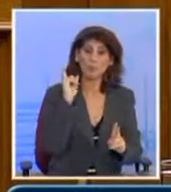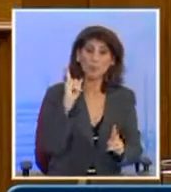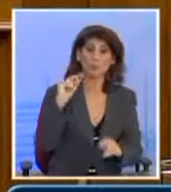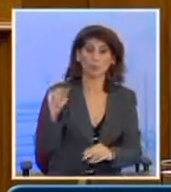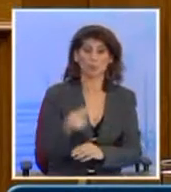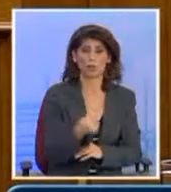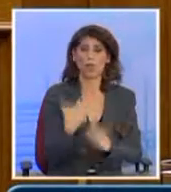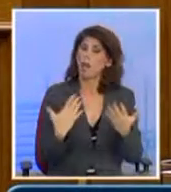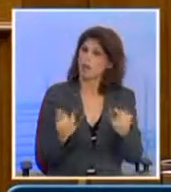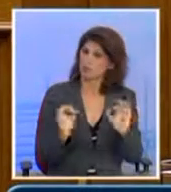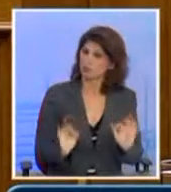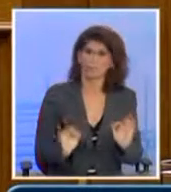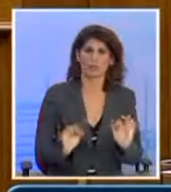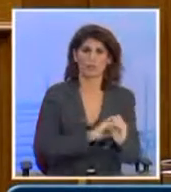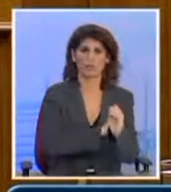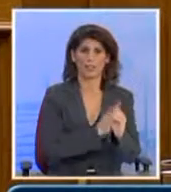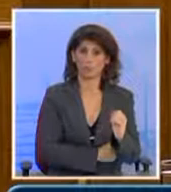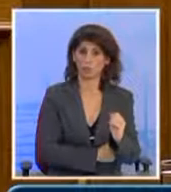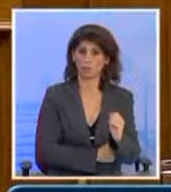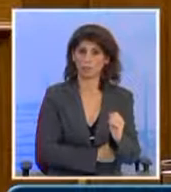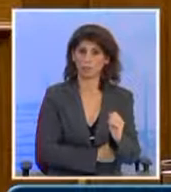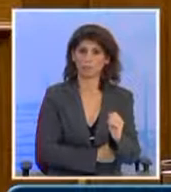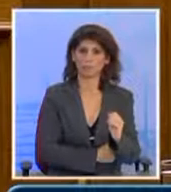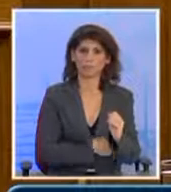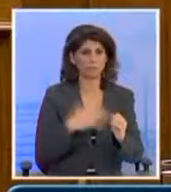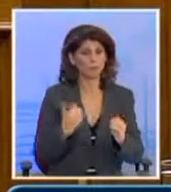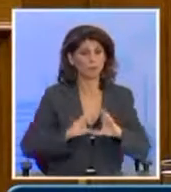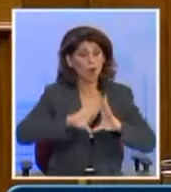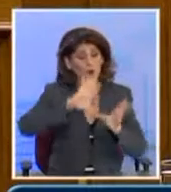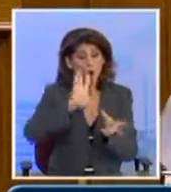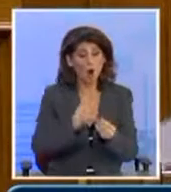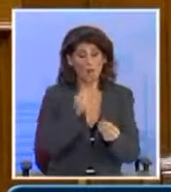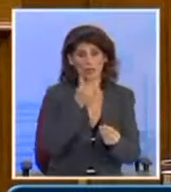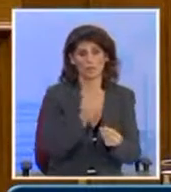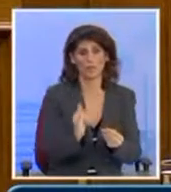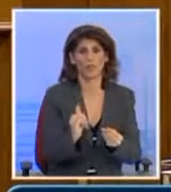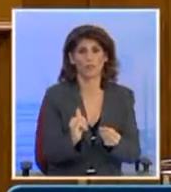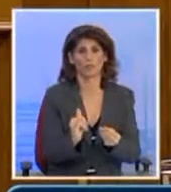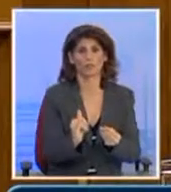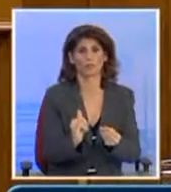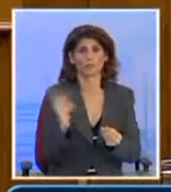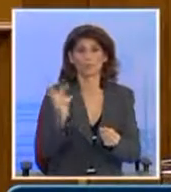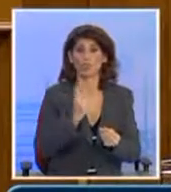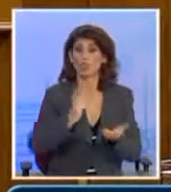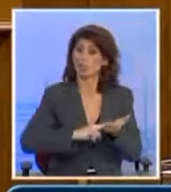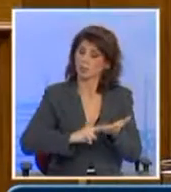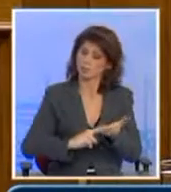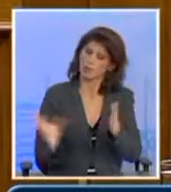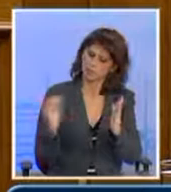ευρώ, έχοντας βεβαίως την δυνατότητα να εκπίπτουν όλες τις δαπάνες τους, ακόμα και εισφορές κοινωνικής